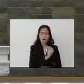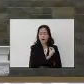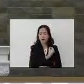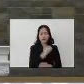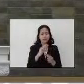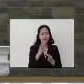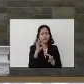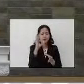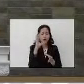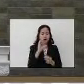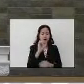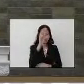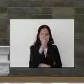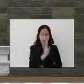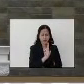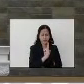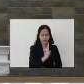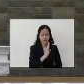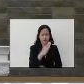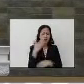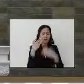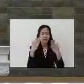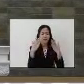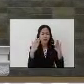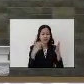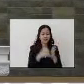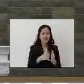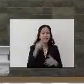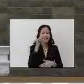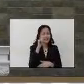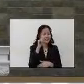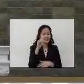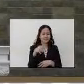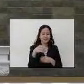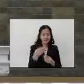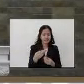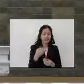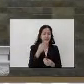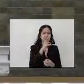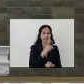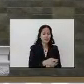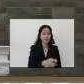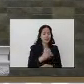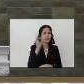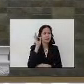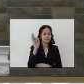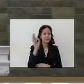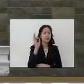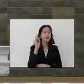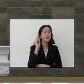O God, salamat po na kayo nagpapadala ng tamang minsay sa tamang panahon.